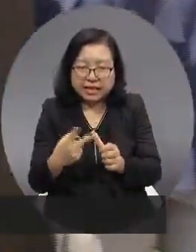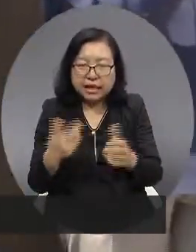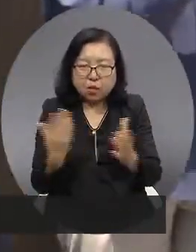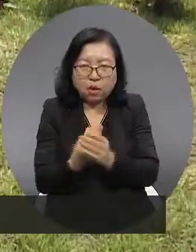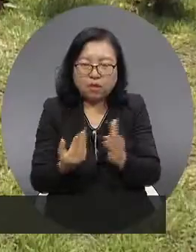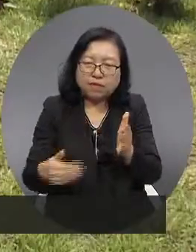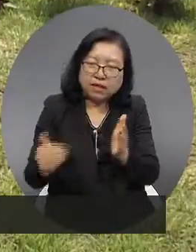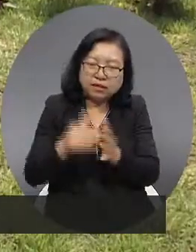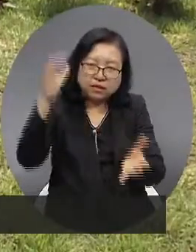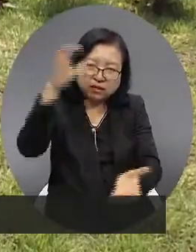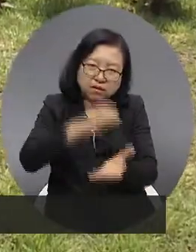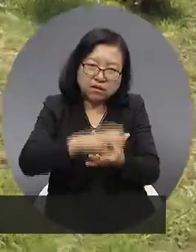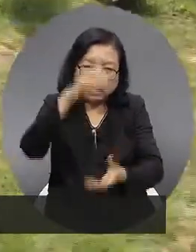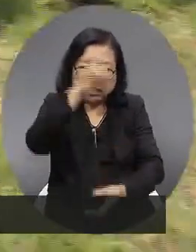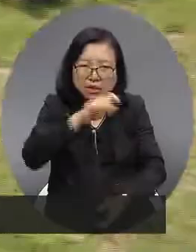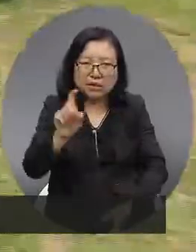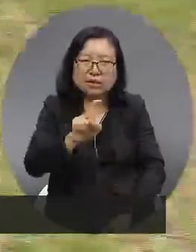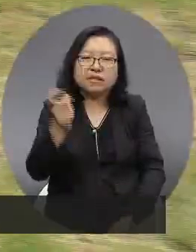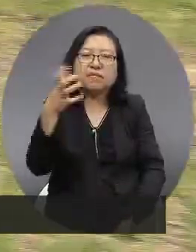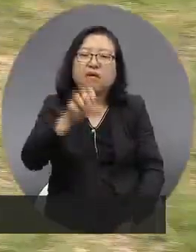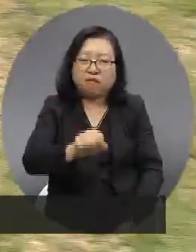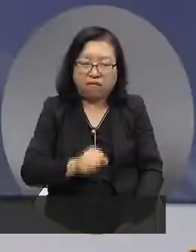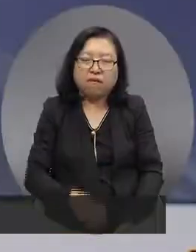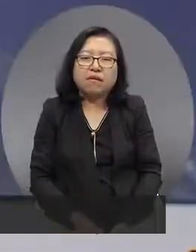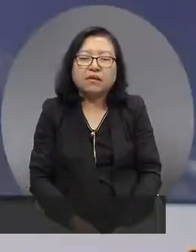총 10억여 원이 소요됩니다.